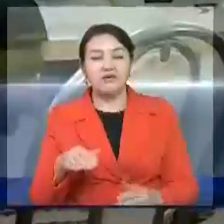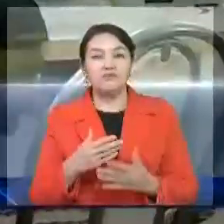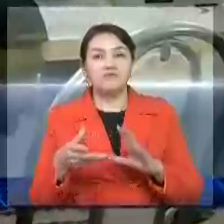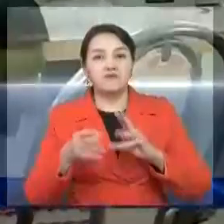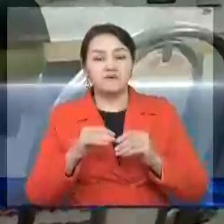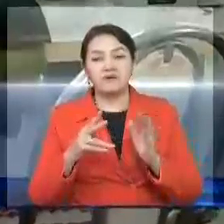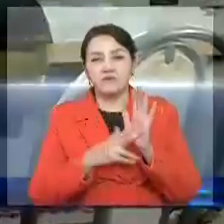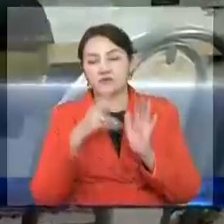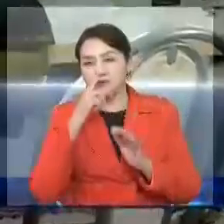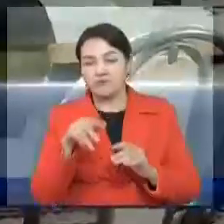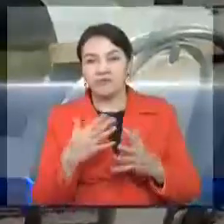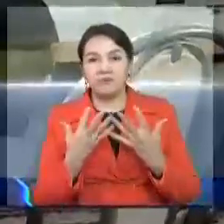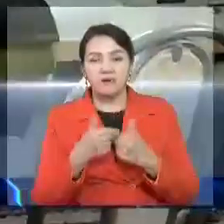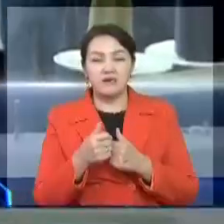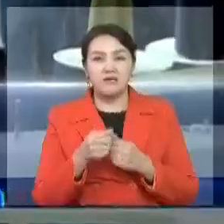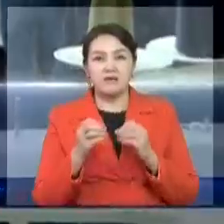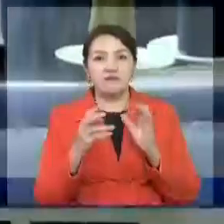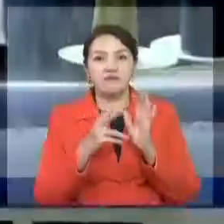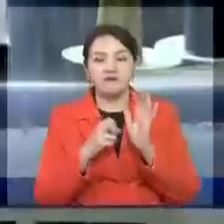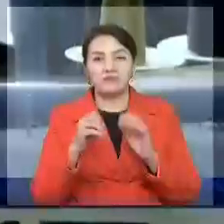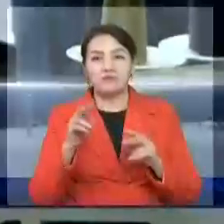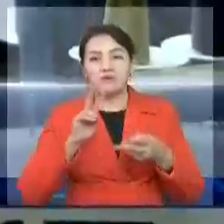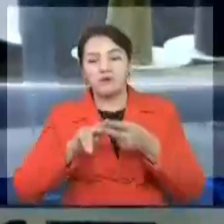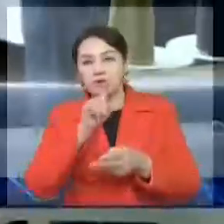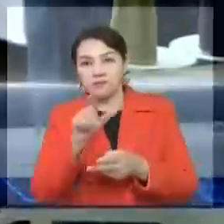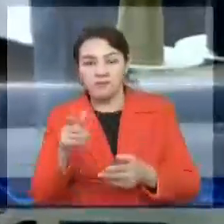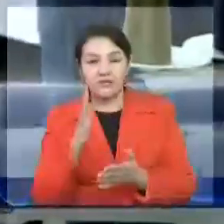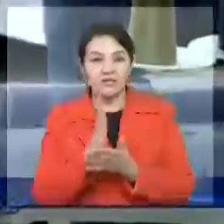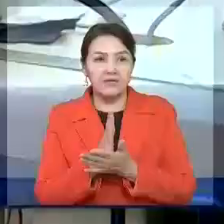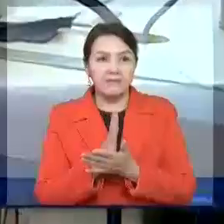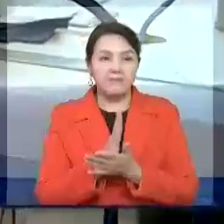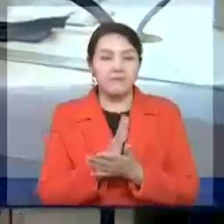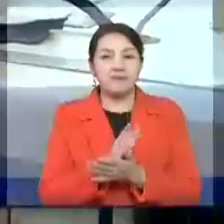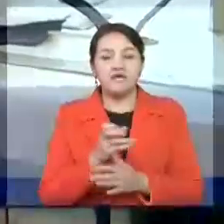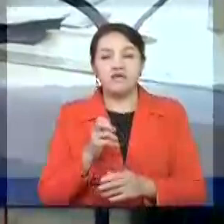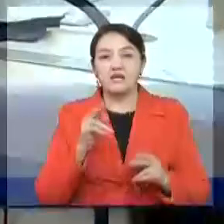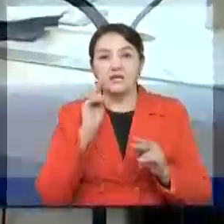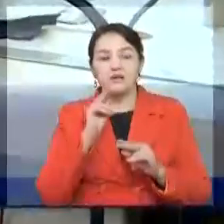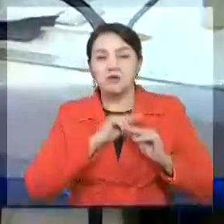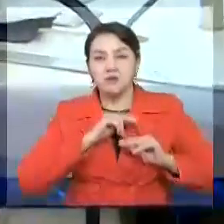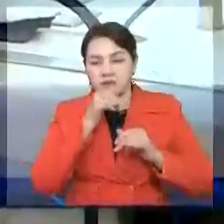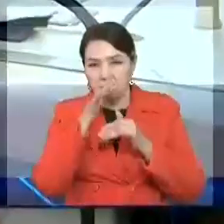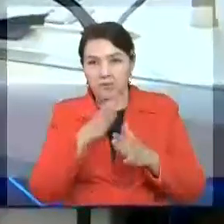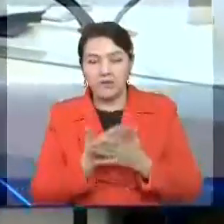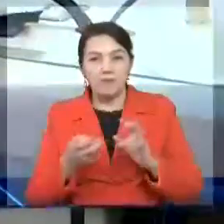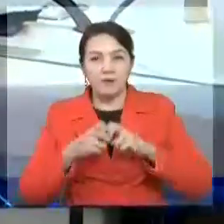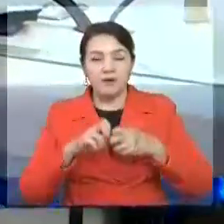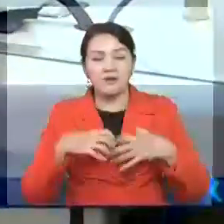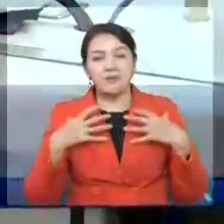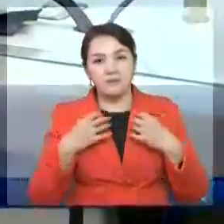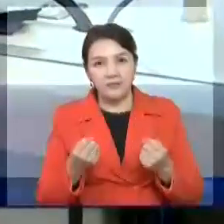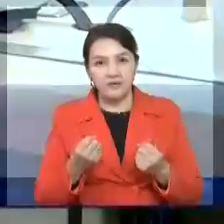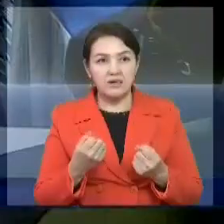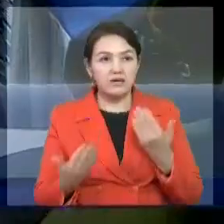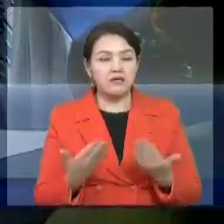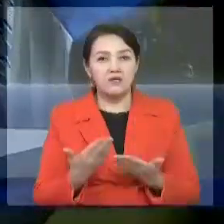учреждение номер 8 на сегодня насчитывается около 800 осужденных. Среди них есть непривлекаемые к труду. Туда включены те, кто имеет проблемы со здоровьем,